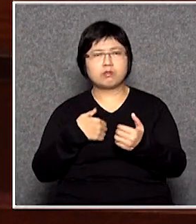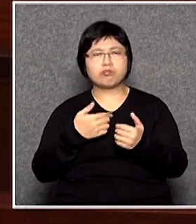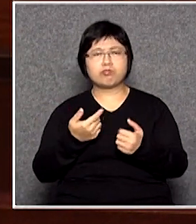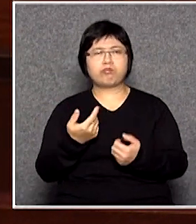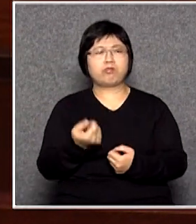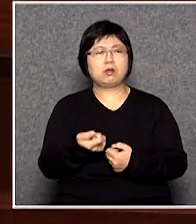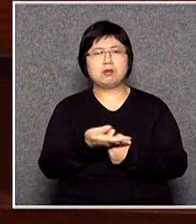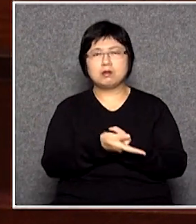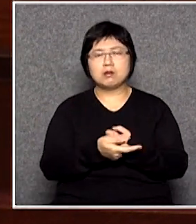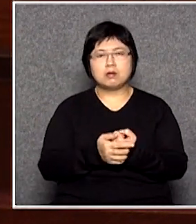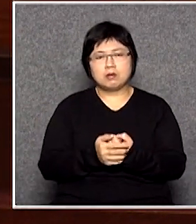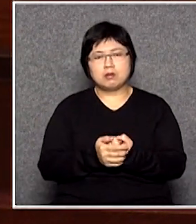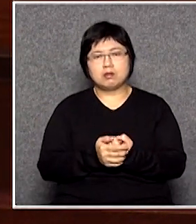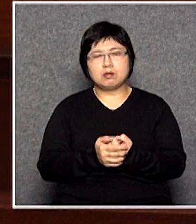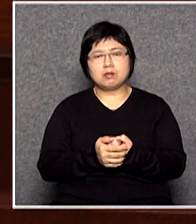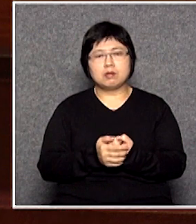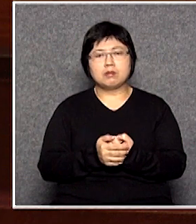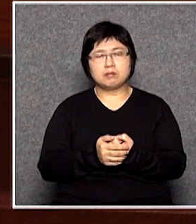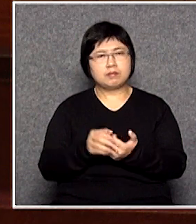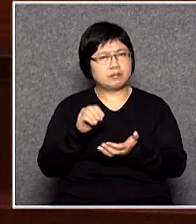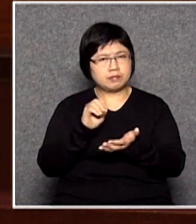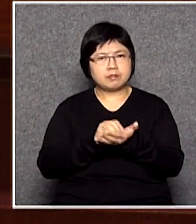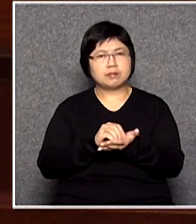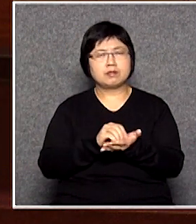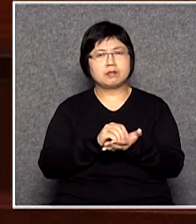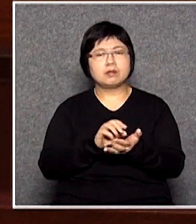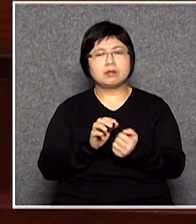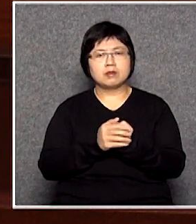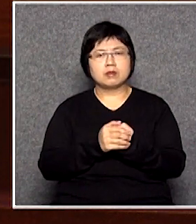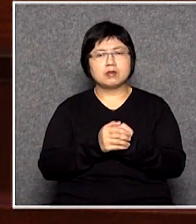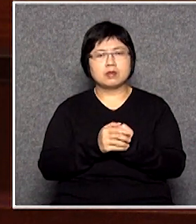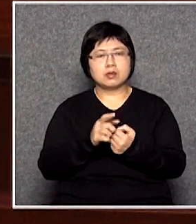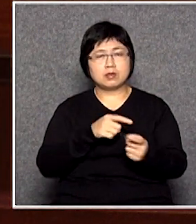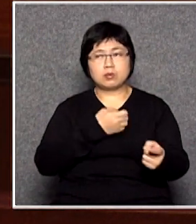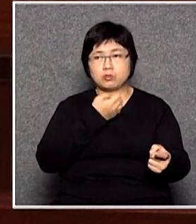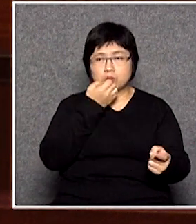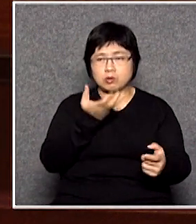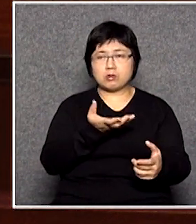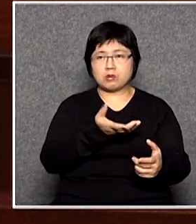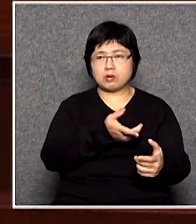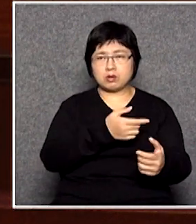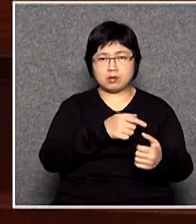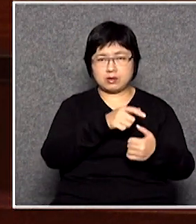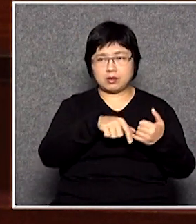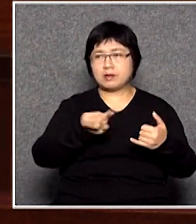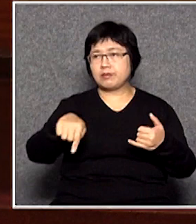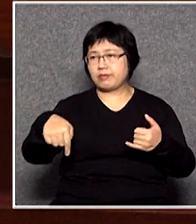吧？是確保那個要申報的議員的之外的